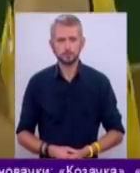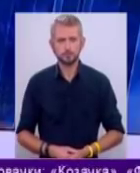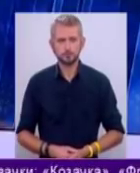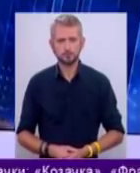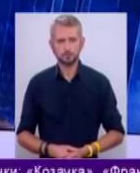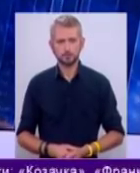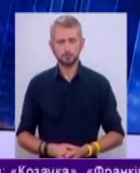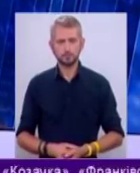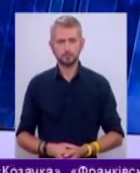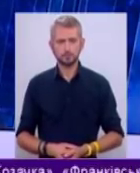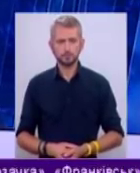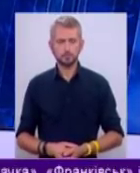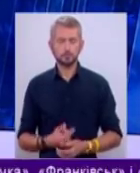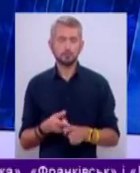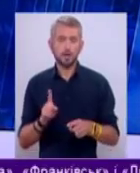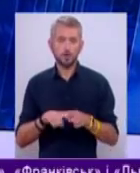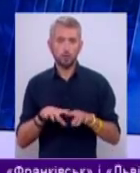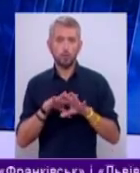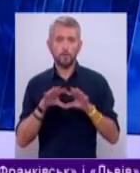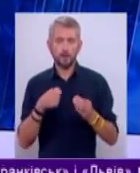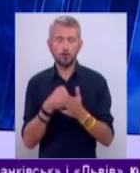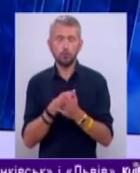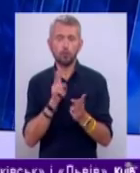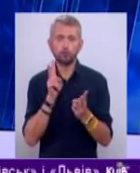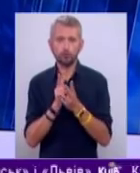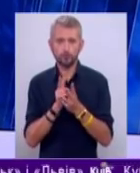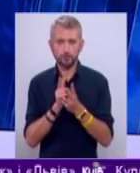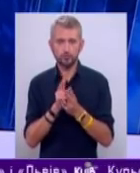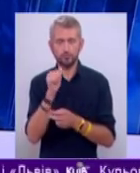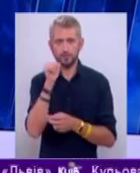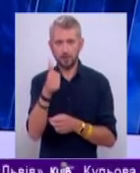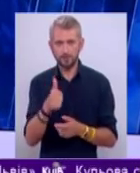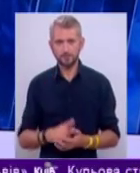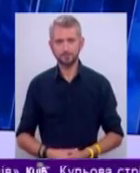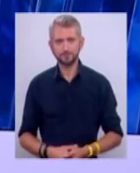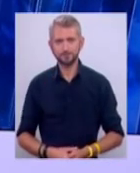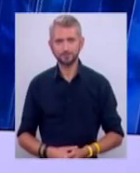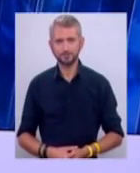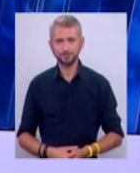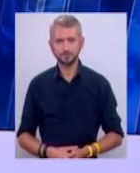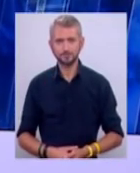І на цьому все. До зустрічі о 21-й. Хай щастить!